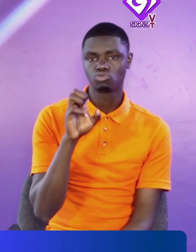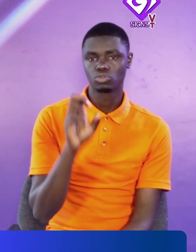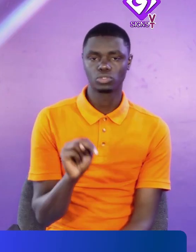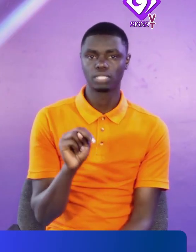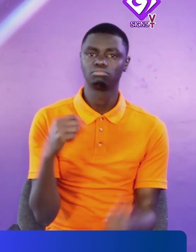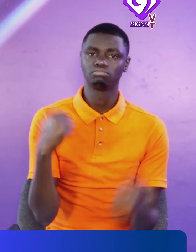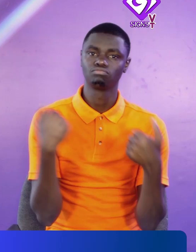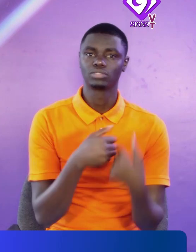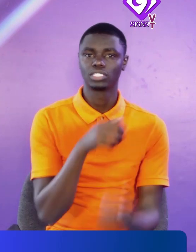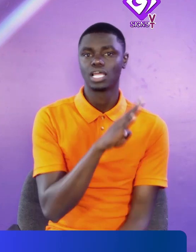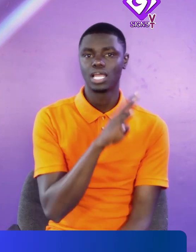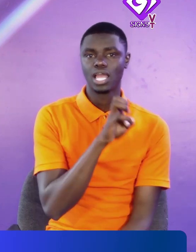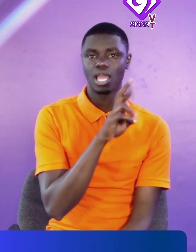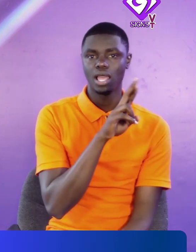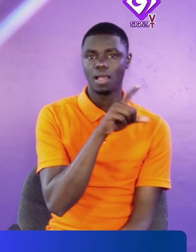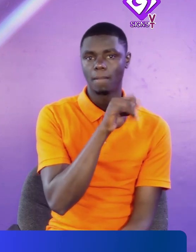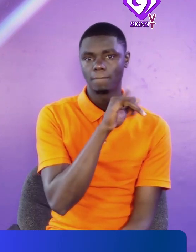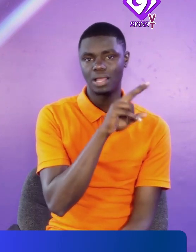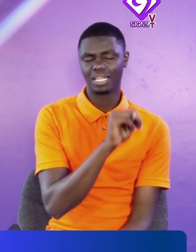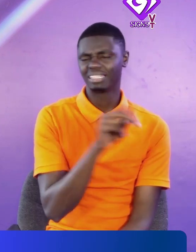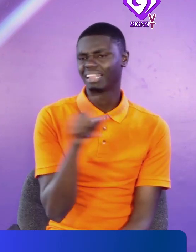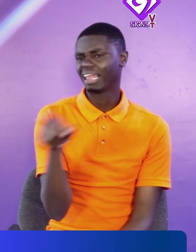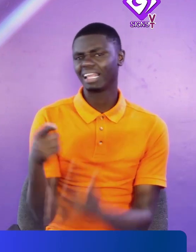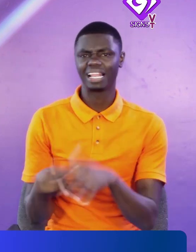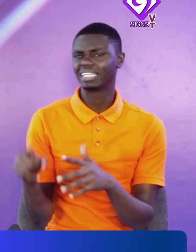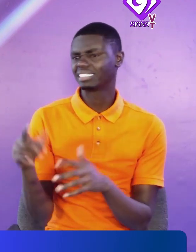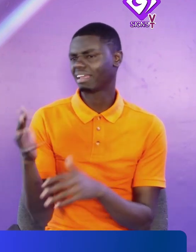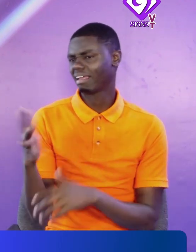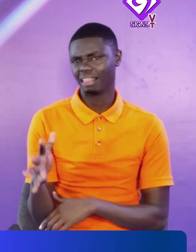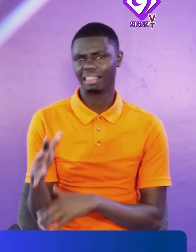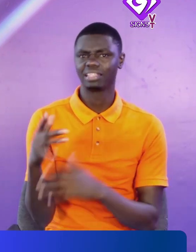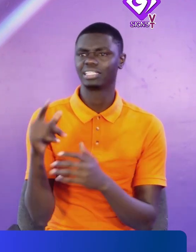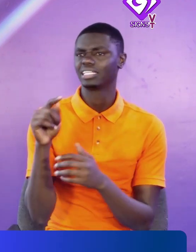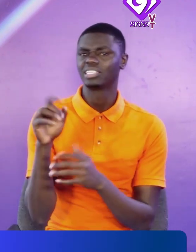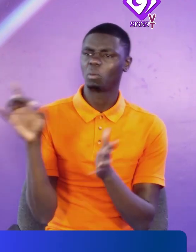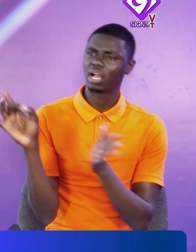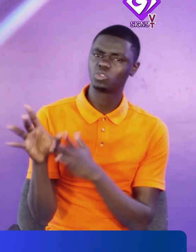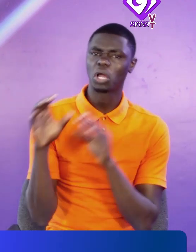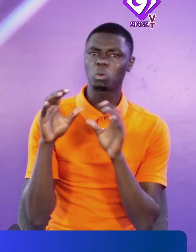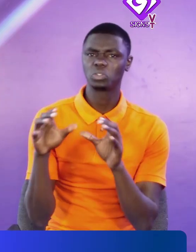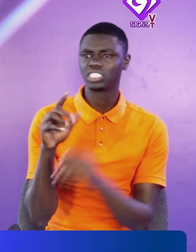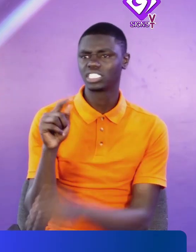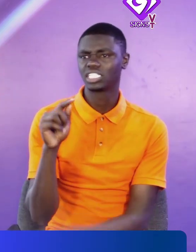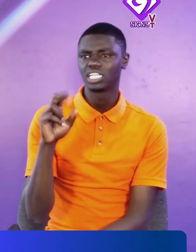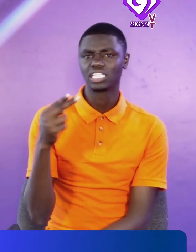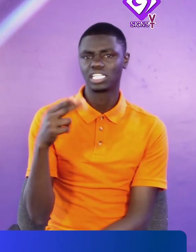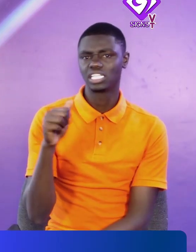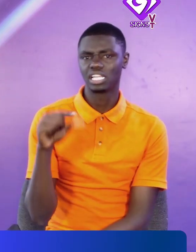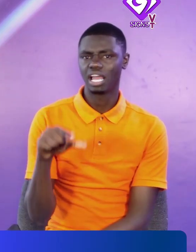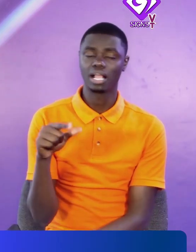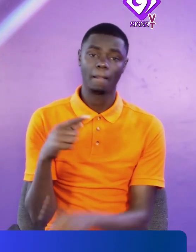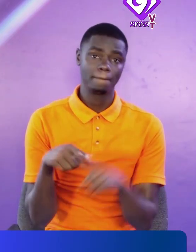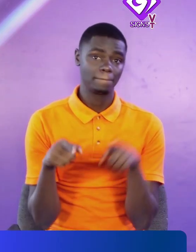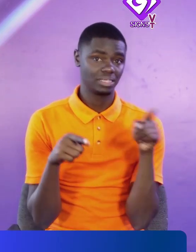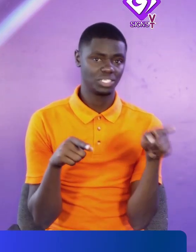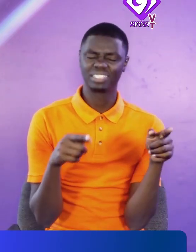Leverkusen alianza msimu kwa kusuasua mpaka akafuta Ten Hag akaleta kocha mwingine, na Union Berlin on the other hand pia hajakuwa na